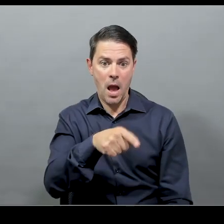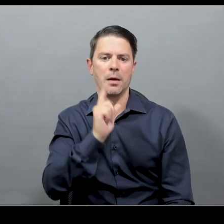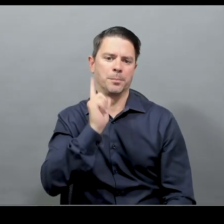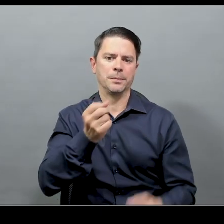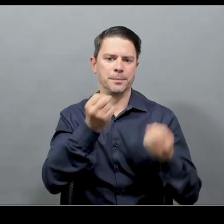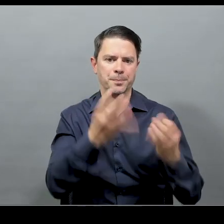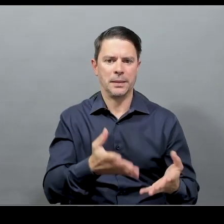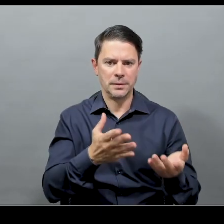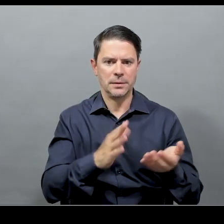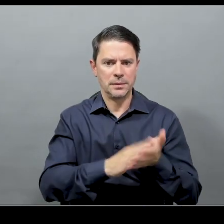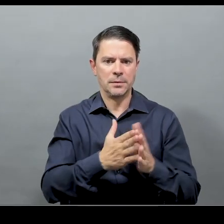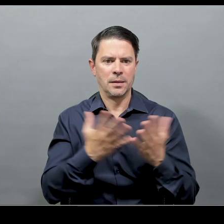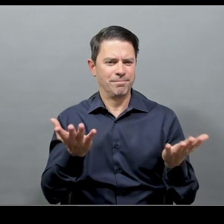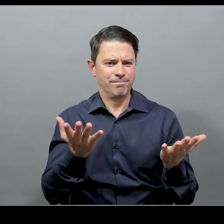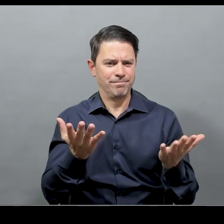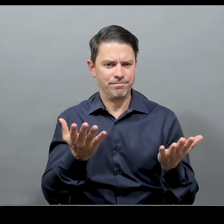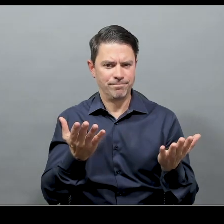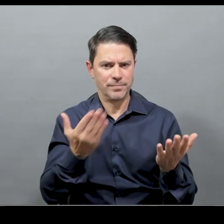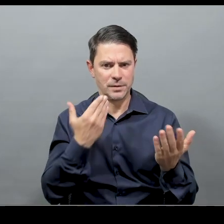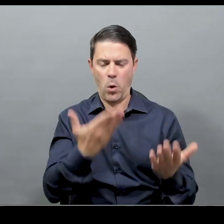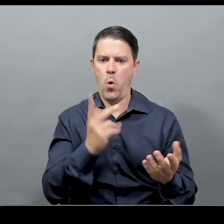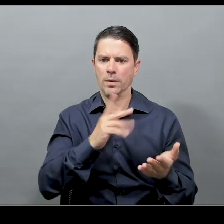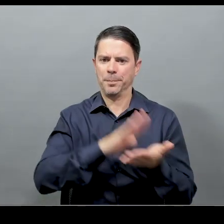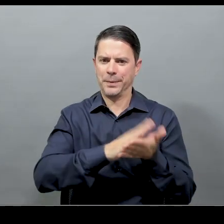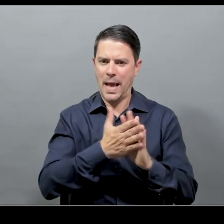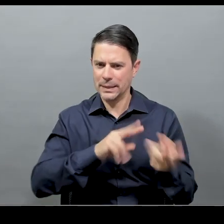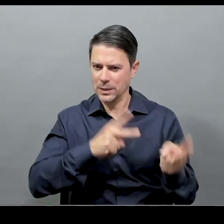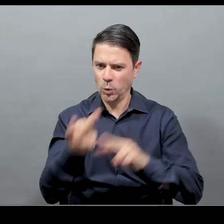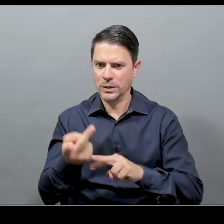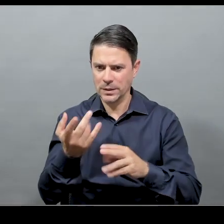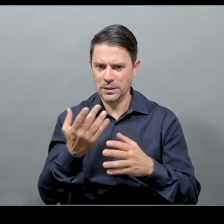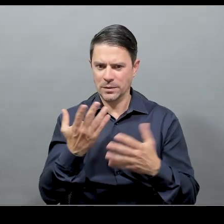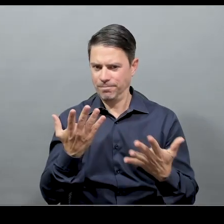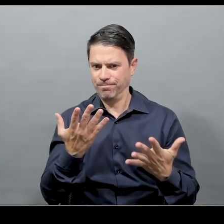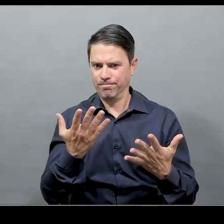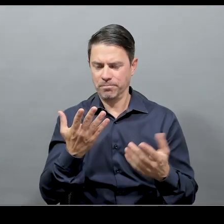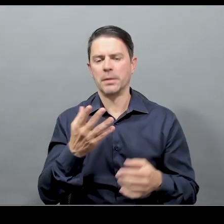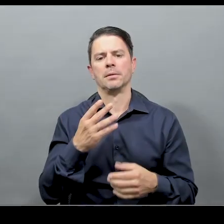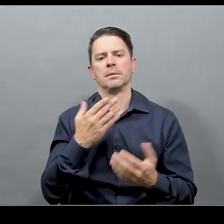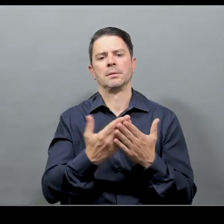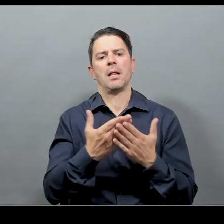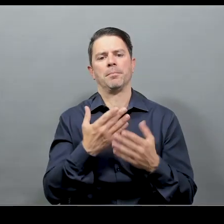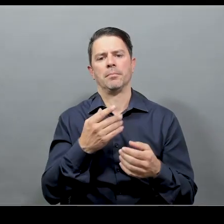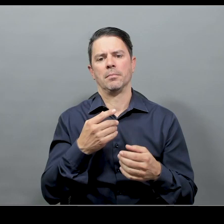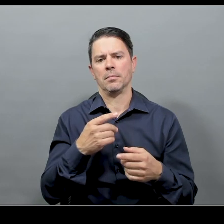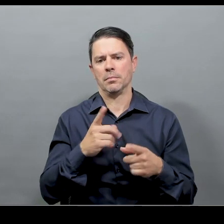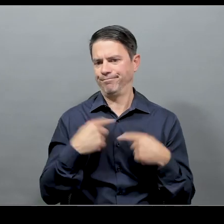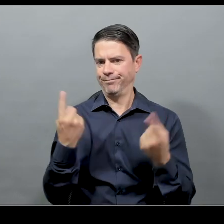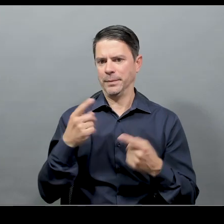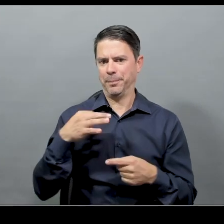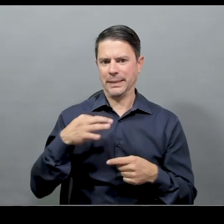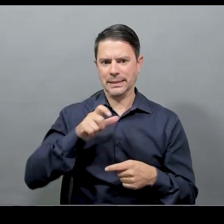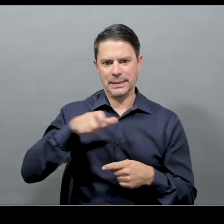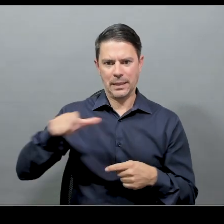Deshalb ist ja auch die Initiative von unserem Gesundheitsminister, dieses Monitoring stärker in den Blick zu nehmen, so wie er es ja über die letzten Monate